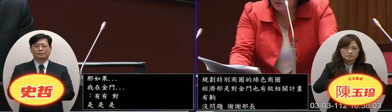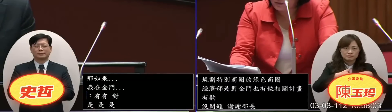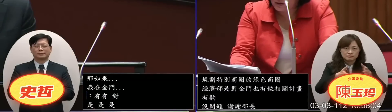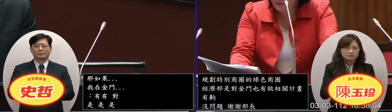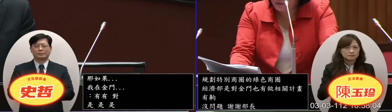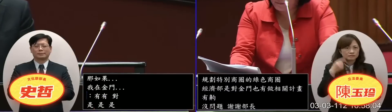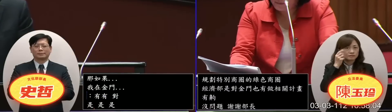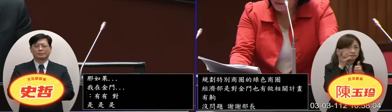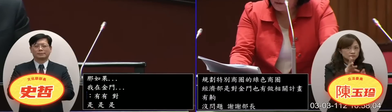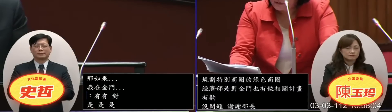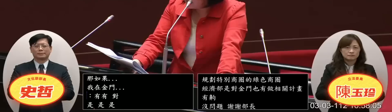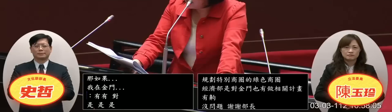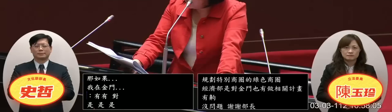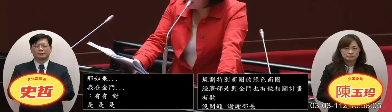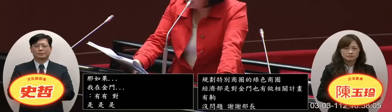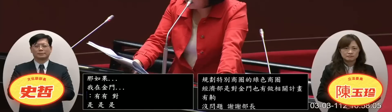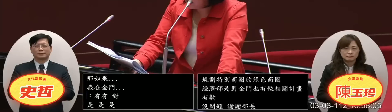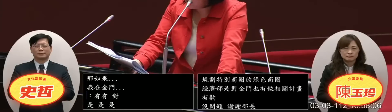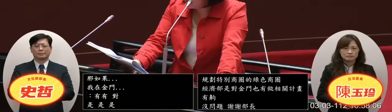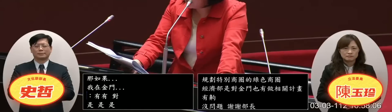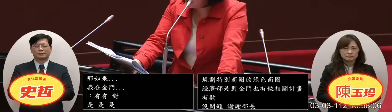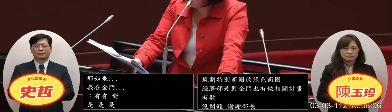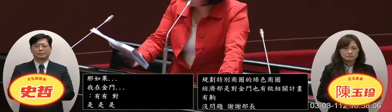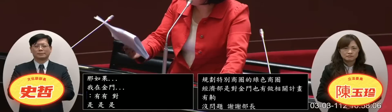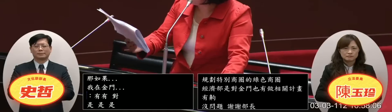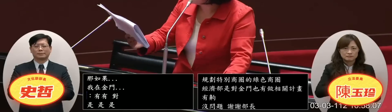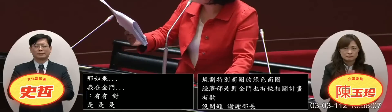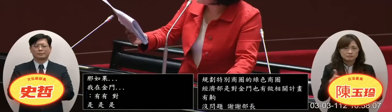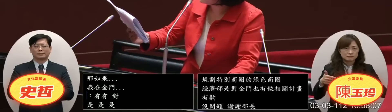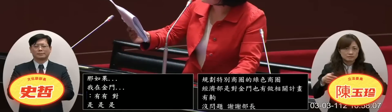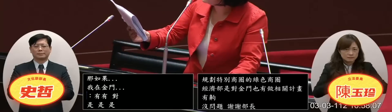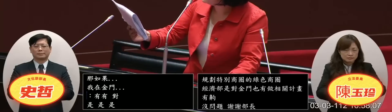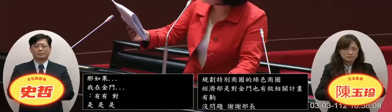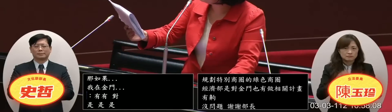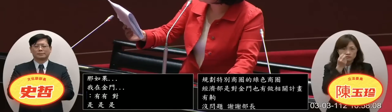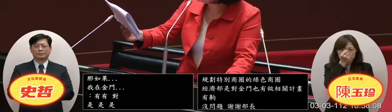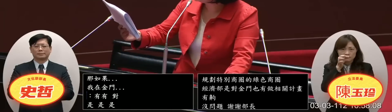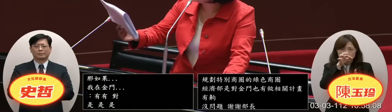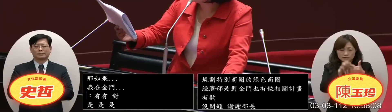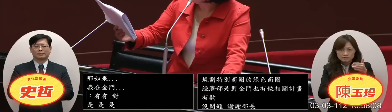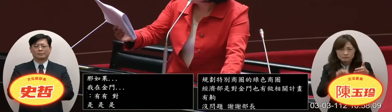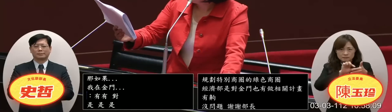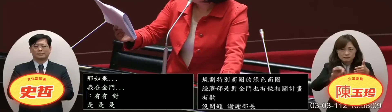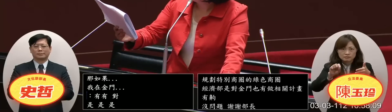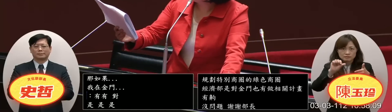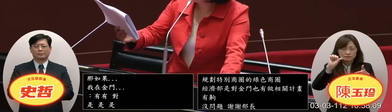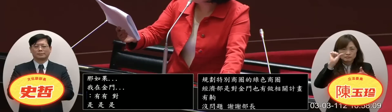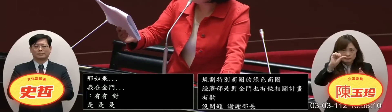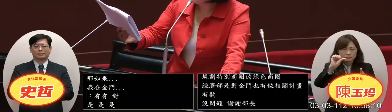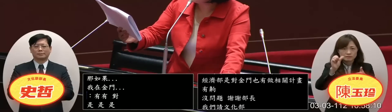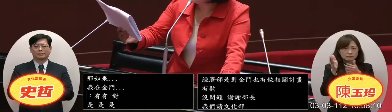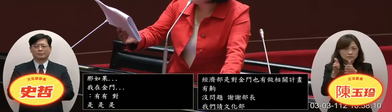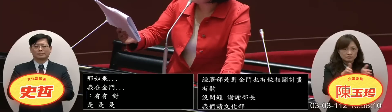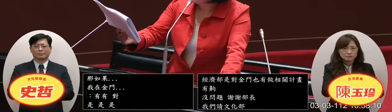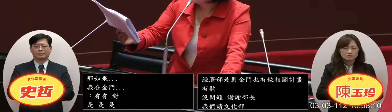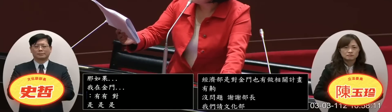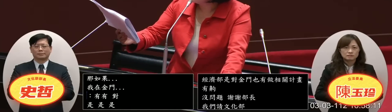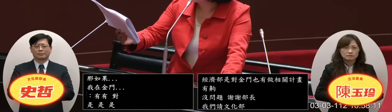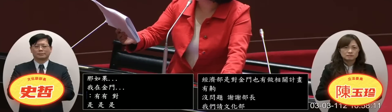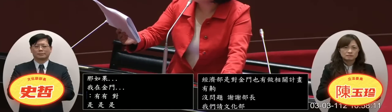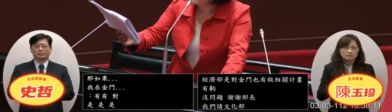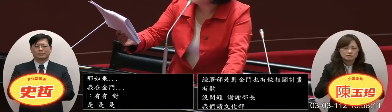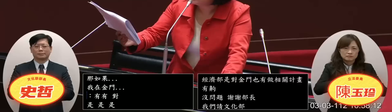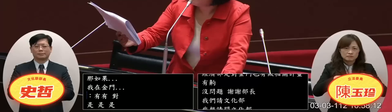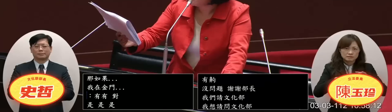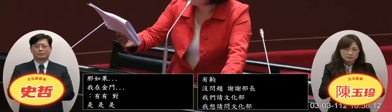我想请问文化部啊。这个您推动的疫后特别条例的5个方向啊，产业精准振兴，推动文化体验，